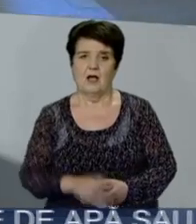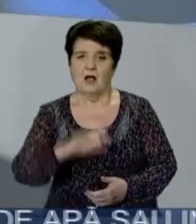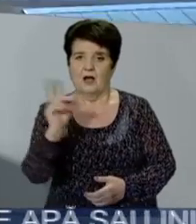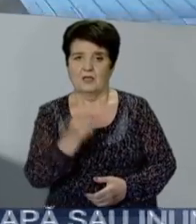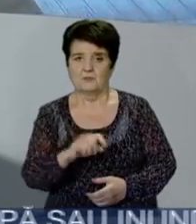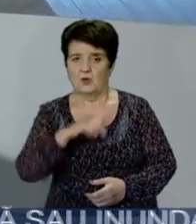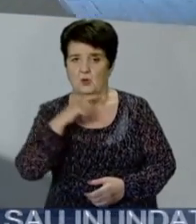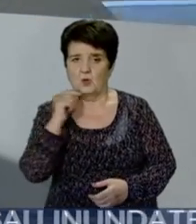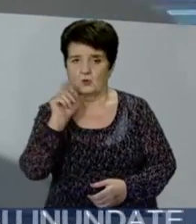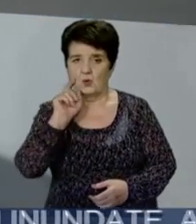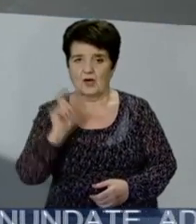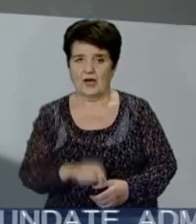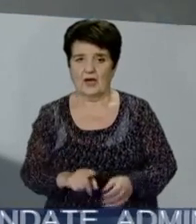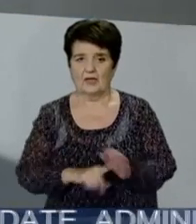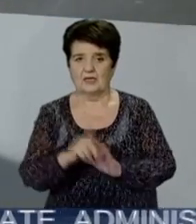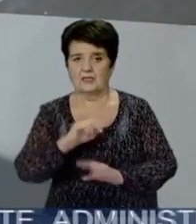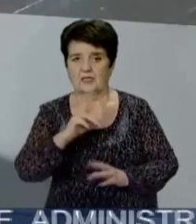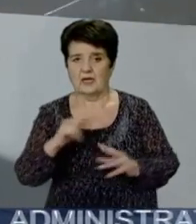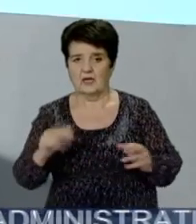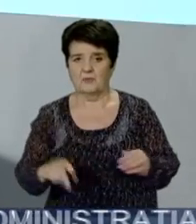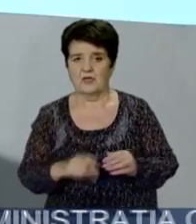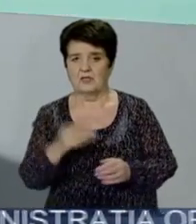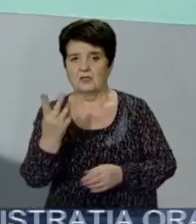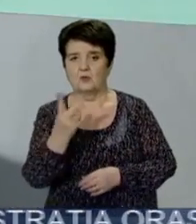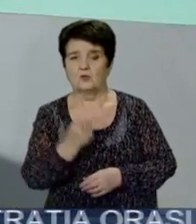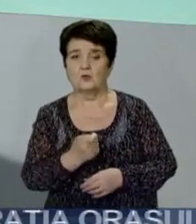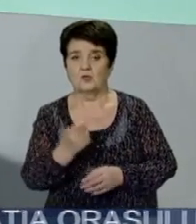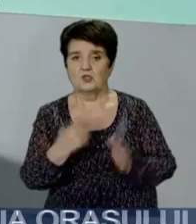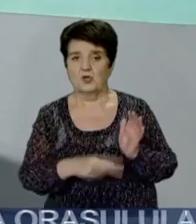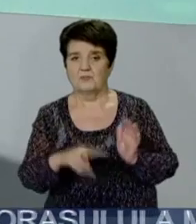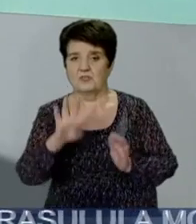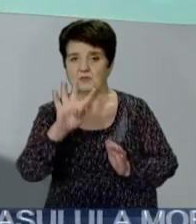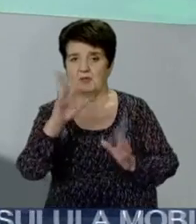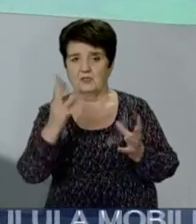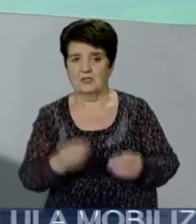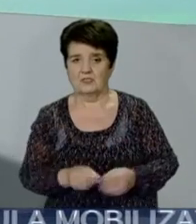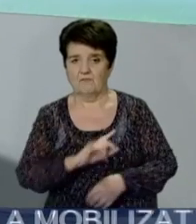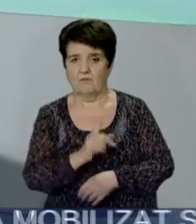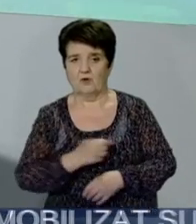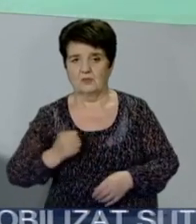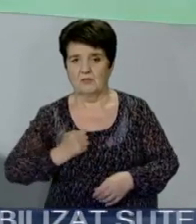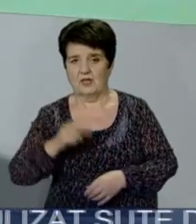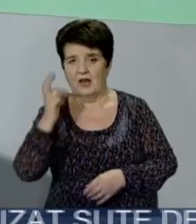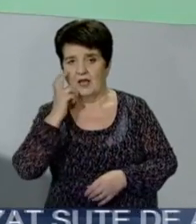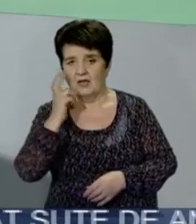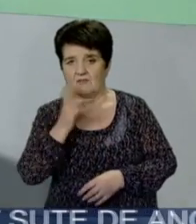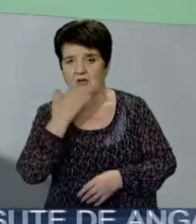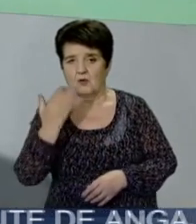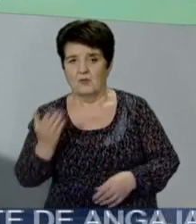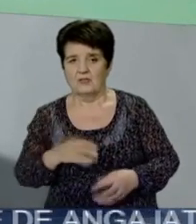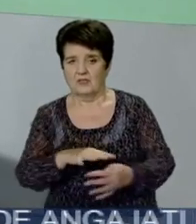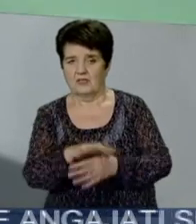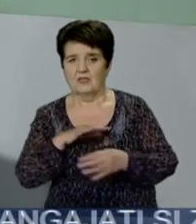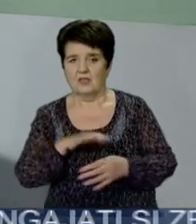Războiul ruso-ucrainean declanșat de Kremlin a ajuns în cea de 174-a zi. Forțele militare ale Kievului au raportat